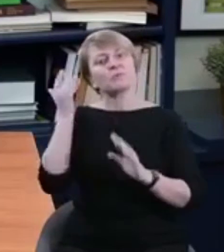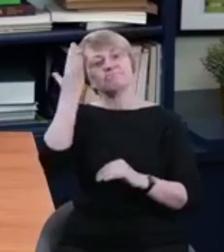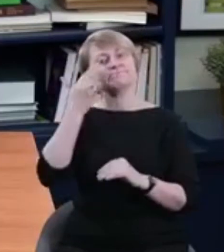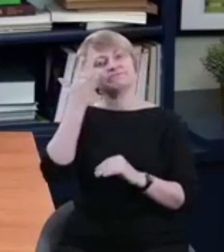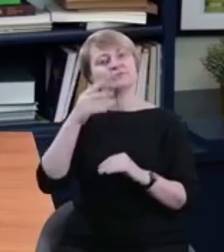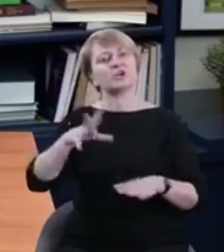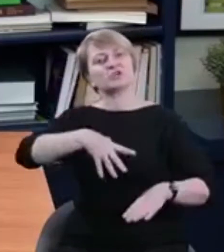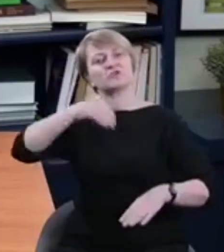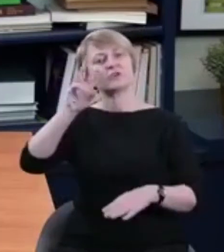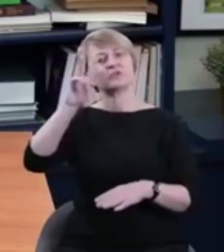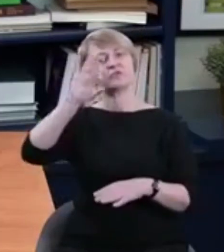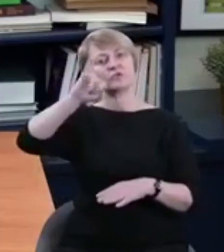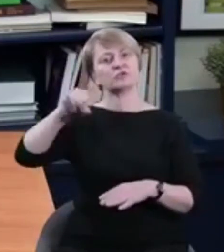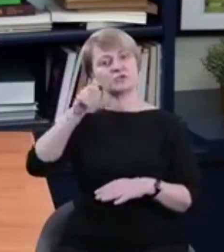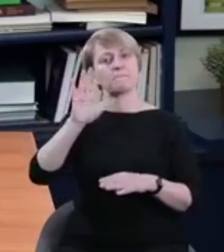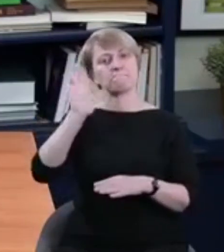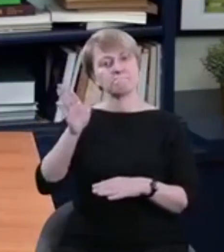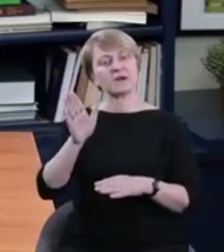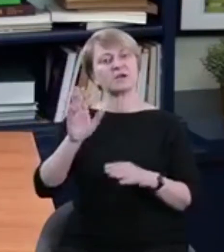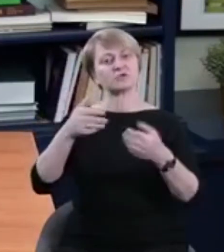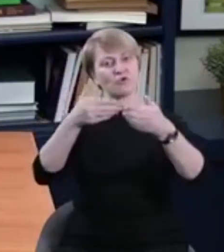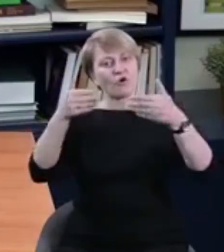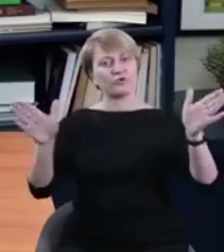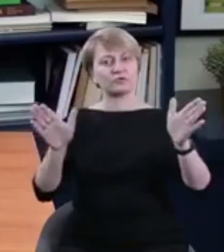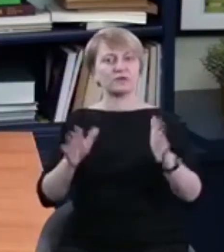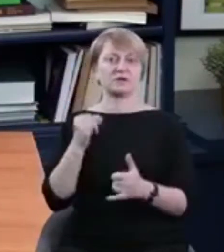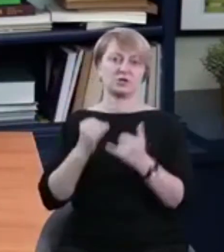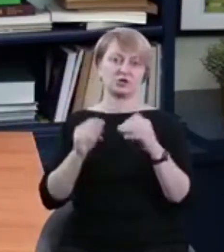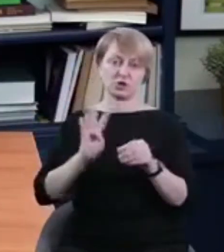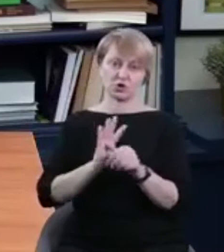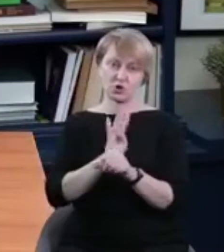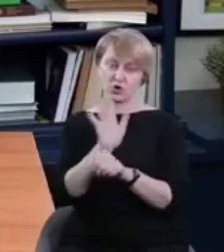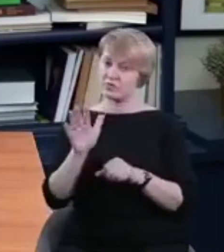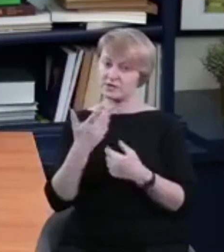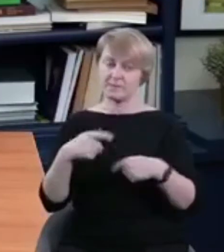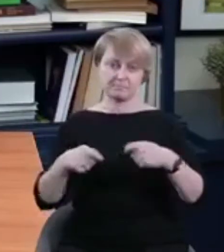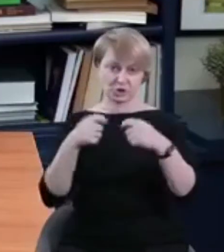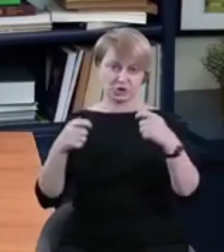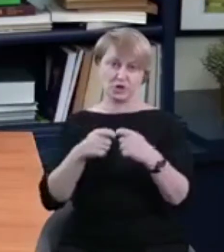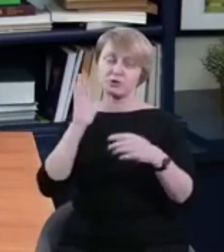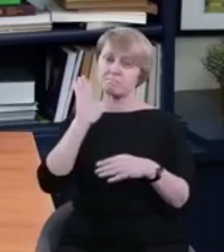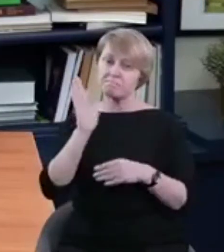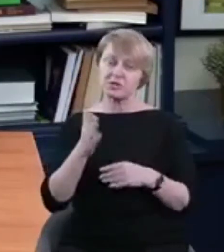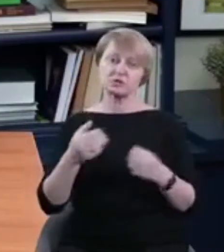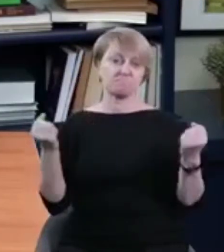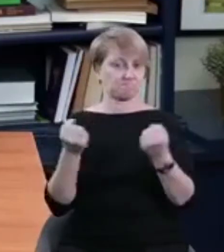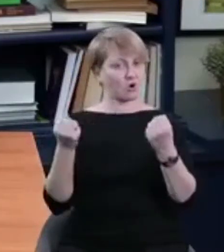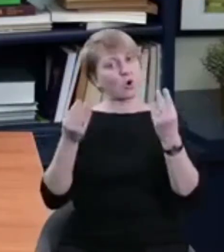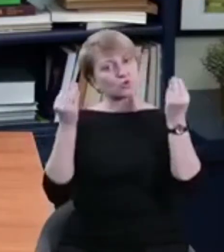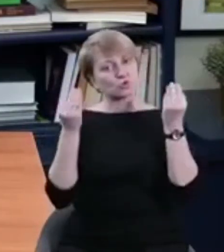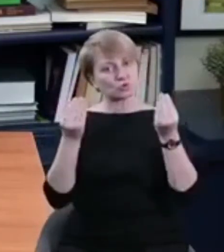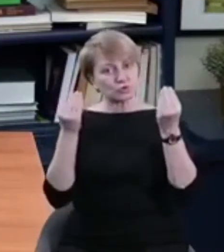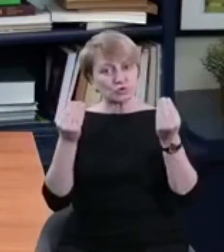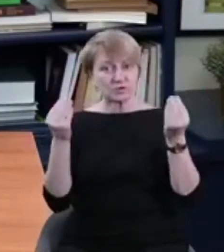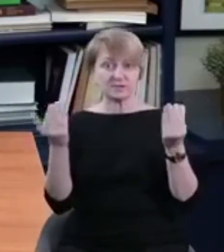odlewni więc myślę że że zdążymy i panamie nie przeszkodzi to będzie to oczywiście jakieś otwarcie z udziałem również mieszkańców